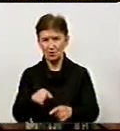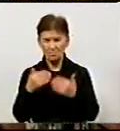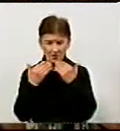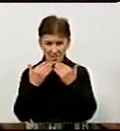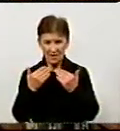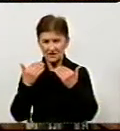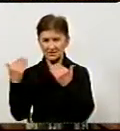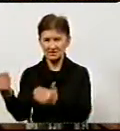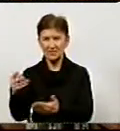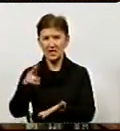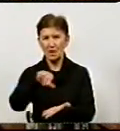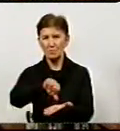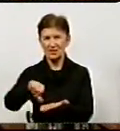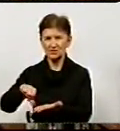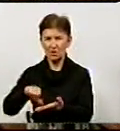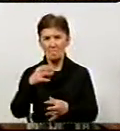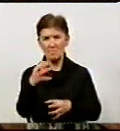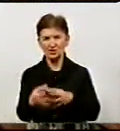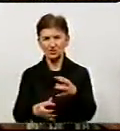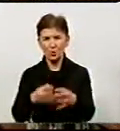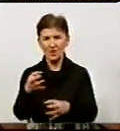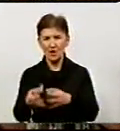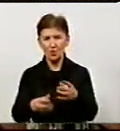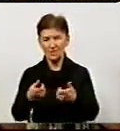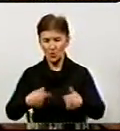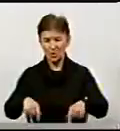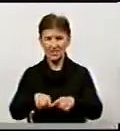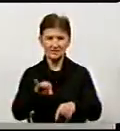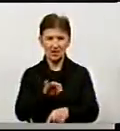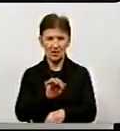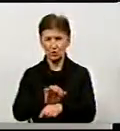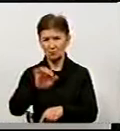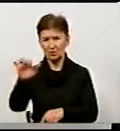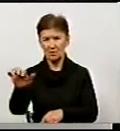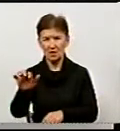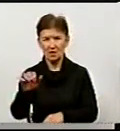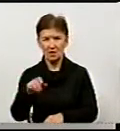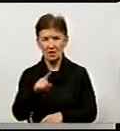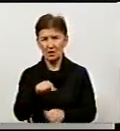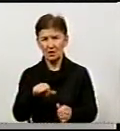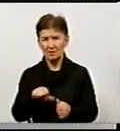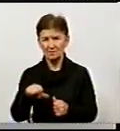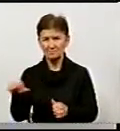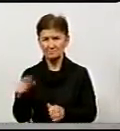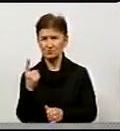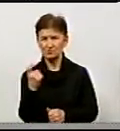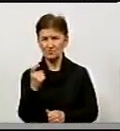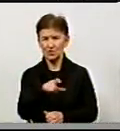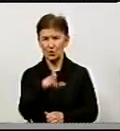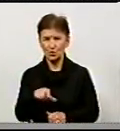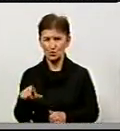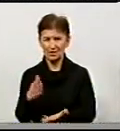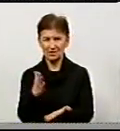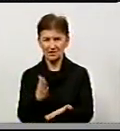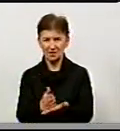уже до представників міжнародних організацій і відправимо. Окрім Сенцова, близько 100 людей у нас знаходиться зараз